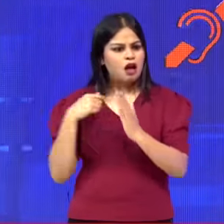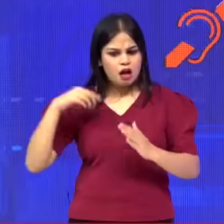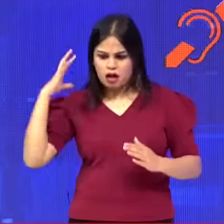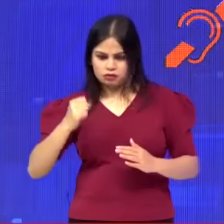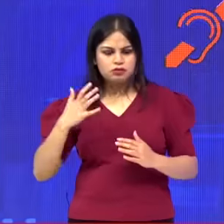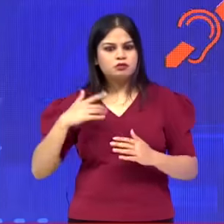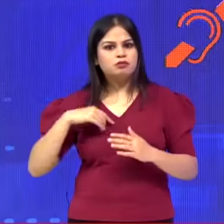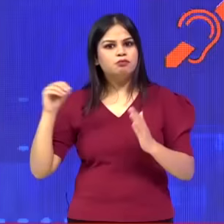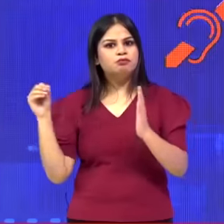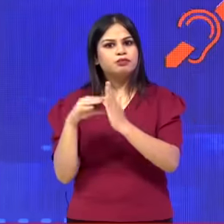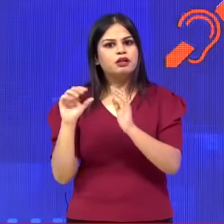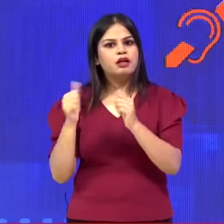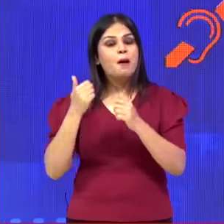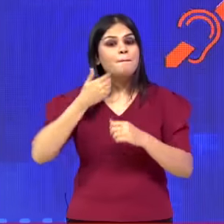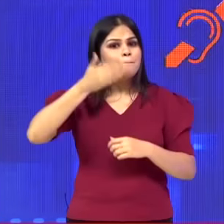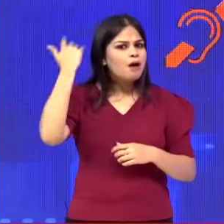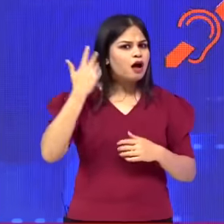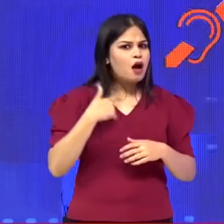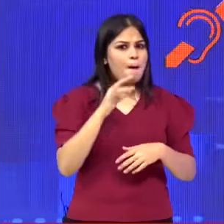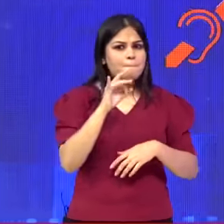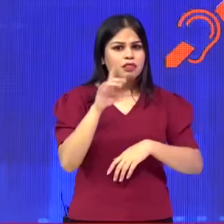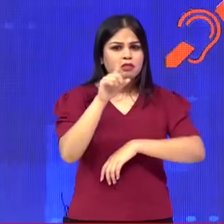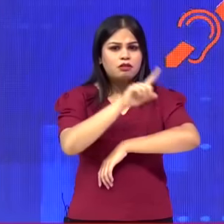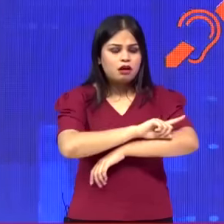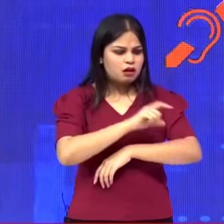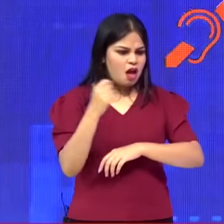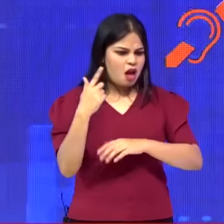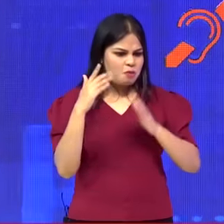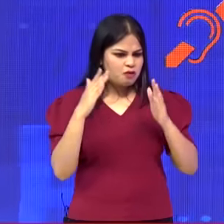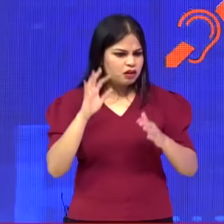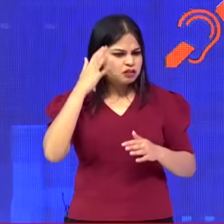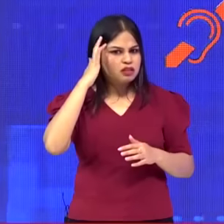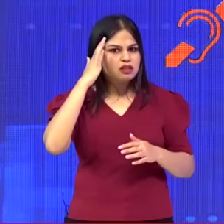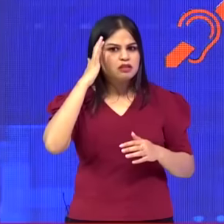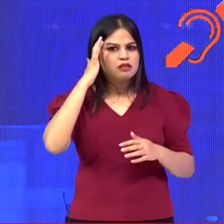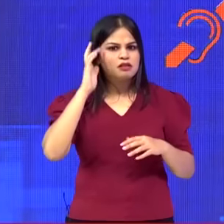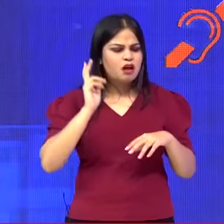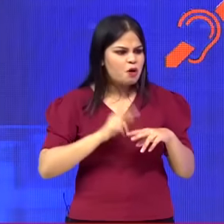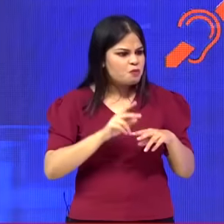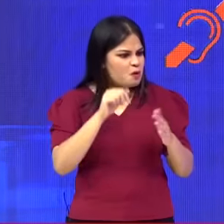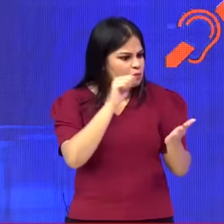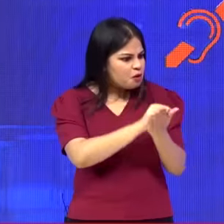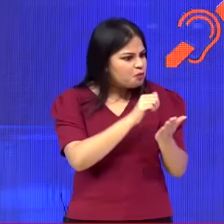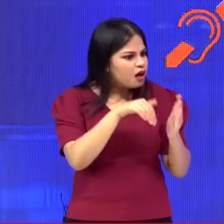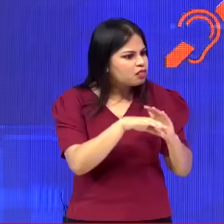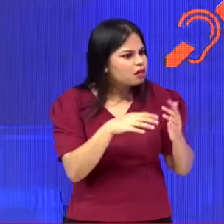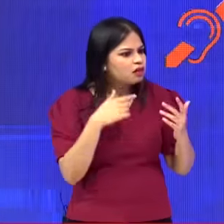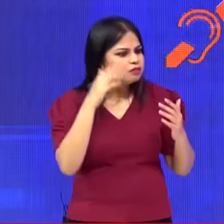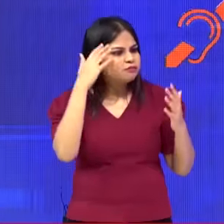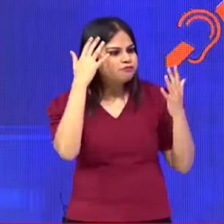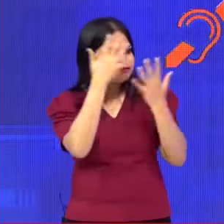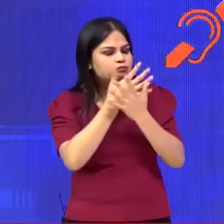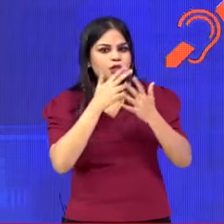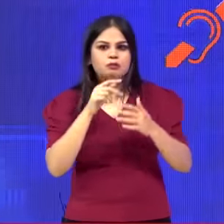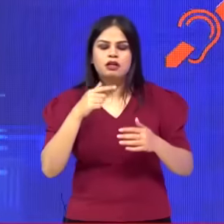उस वक्त ना हम 15 दिन टेंशन में रहा करते थे, 1 महीने टेंशन में रहा करते थे कि ये क्या छाप रहे हैं. अरे दैट यूज टू किल